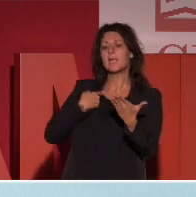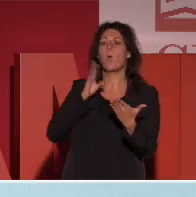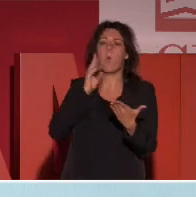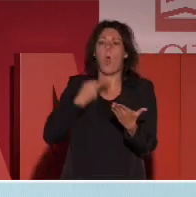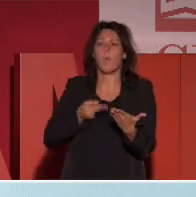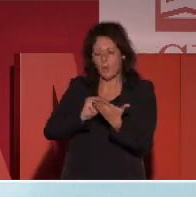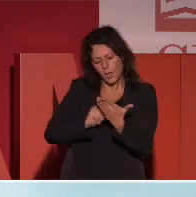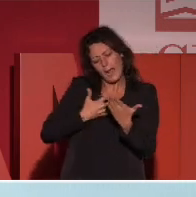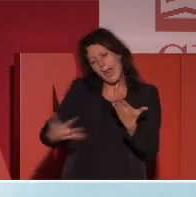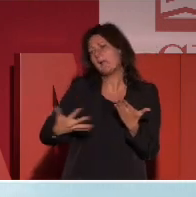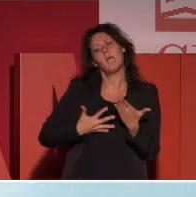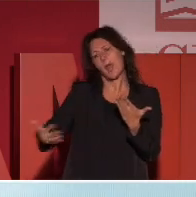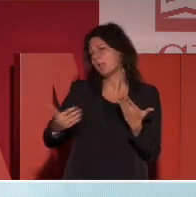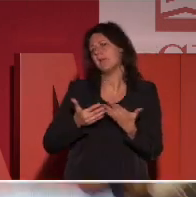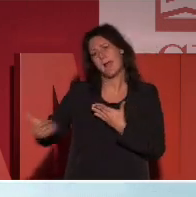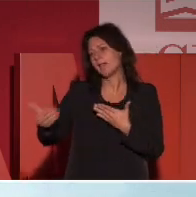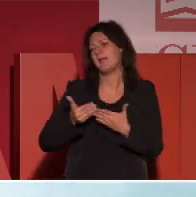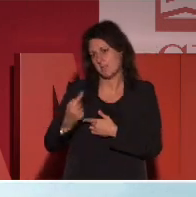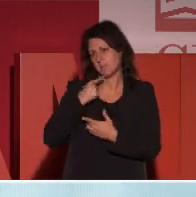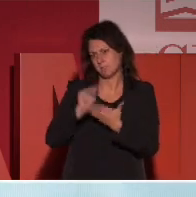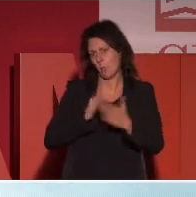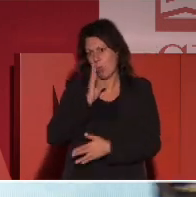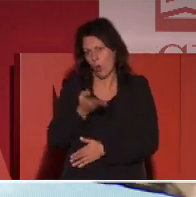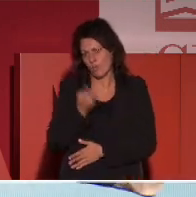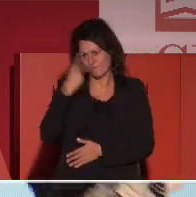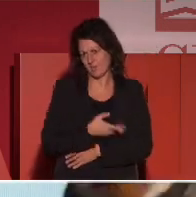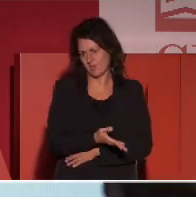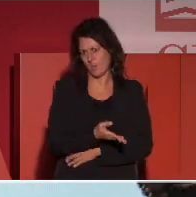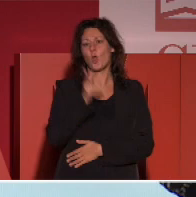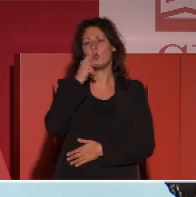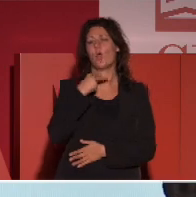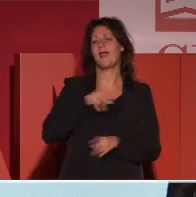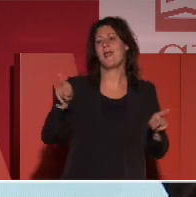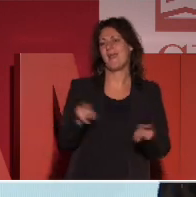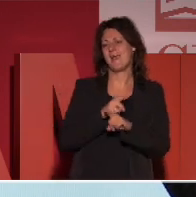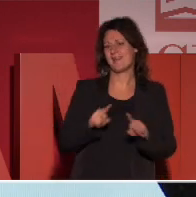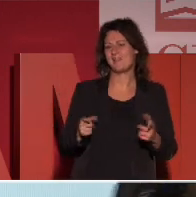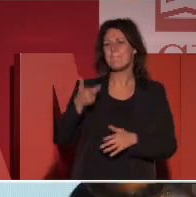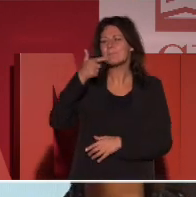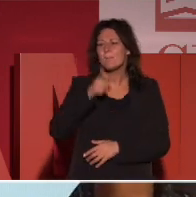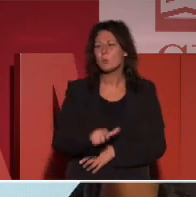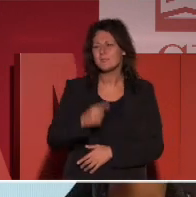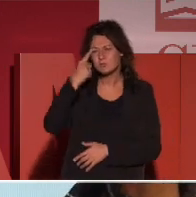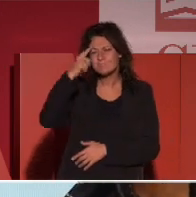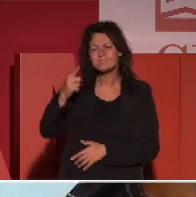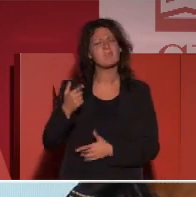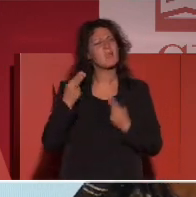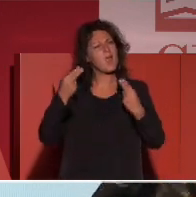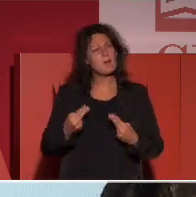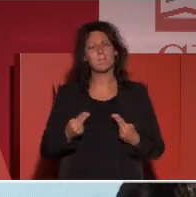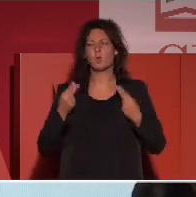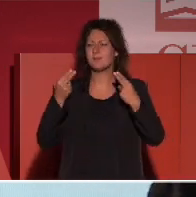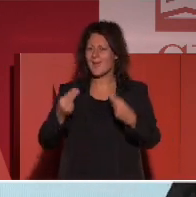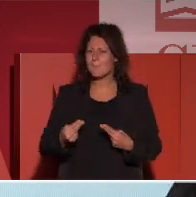grandezza laddove non posso non pensare sempre perché vi apro il mio cuore ha come sia passata nei secoli una